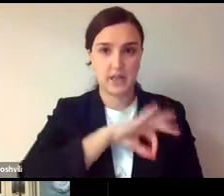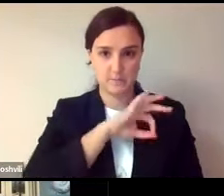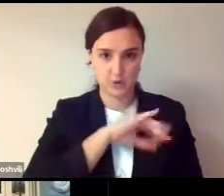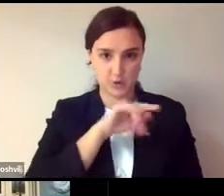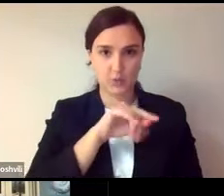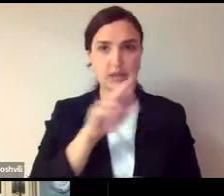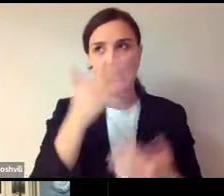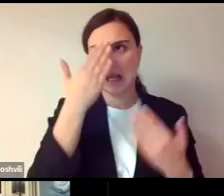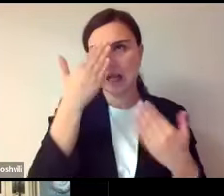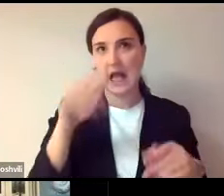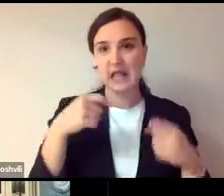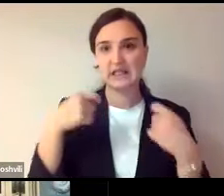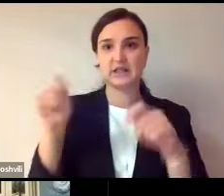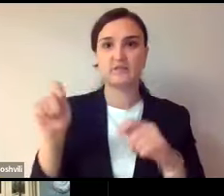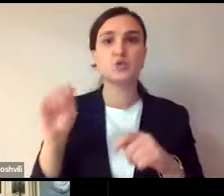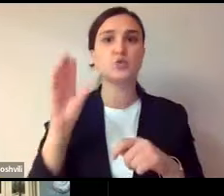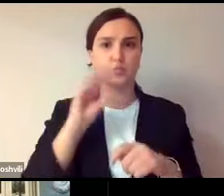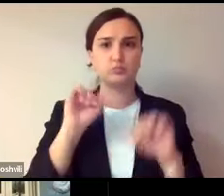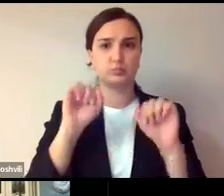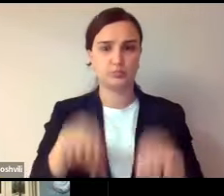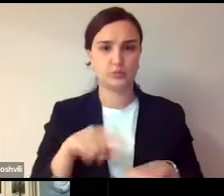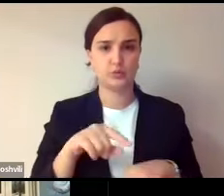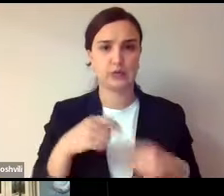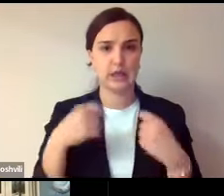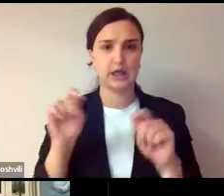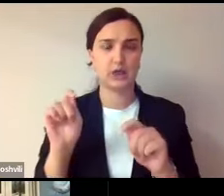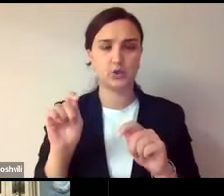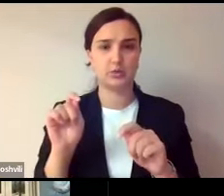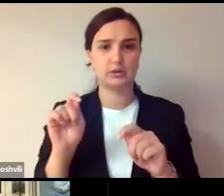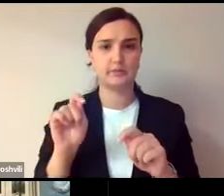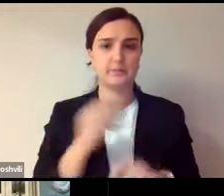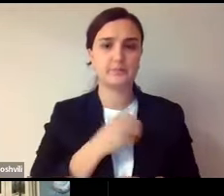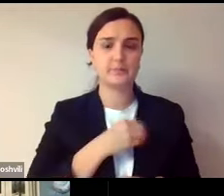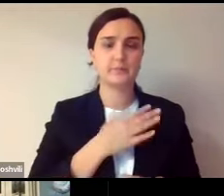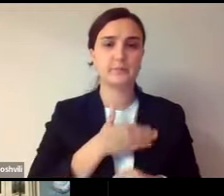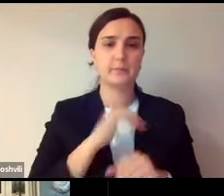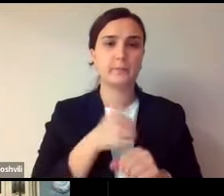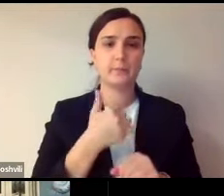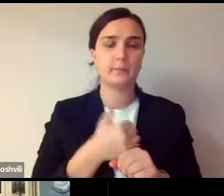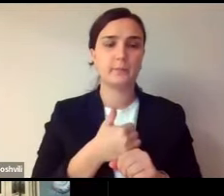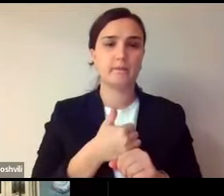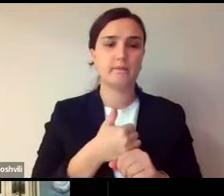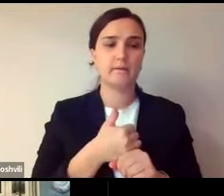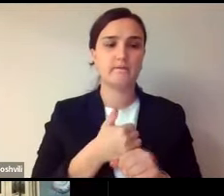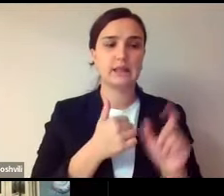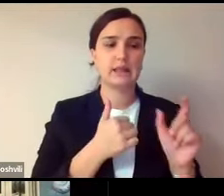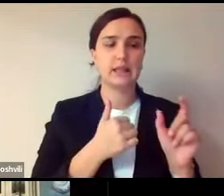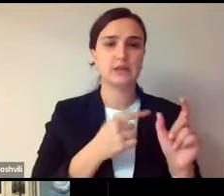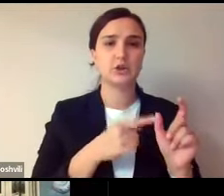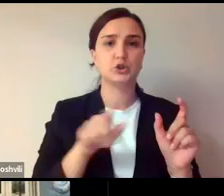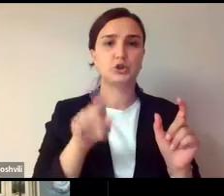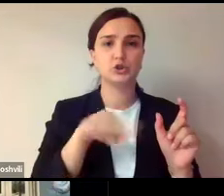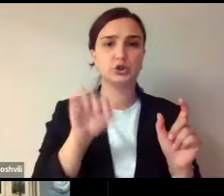მაგალითად. შეიძლება რომ გაყიდო. საკუთრების მთავარი ნაწილი ეს არის, რომ შენ შეგიძლია მისი